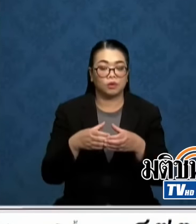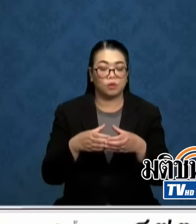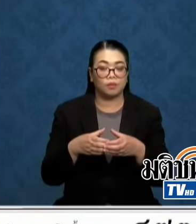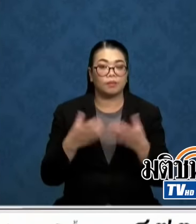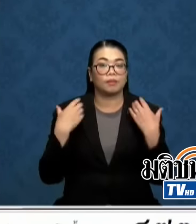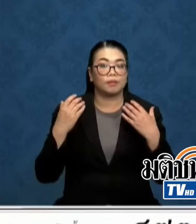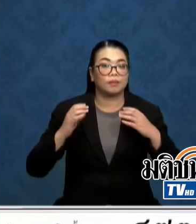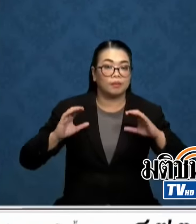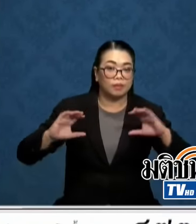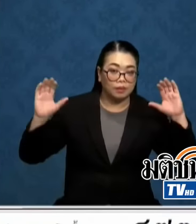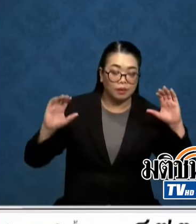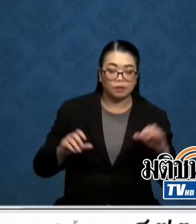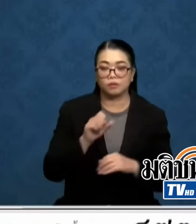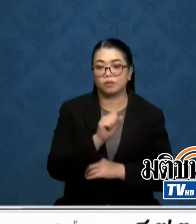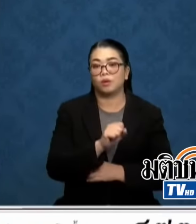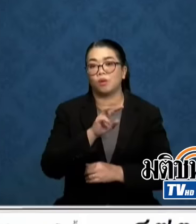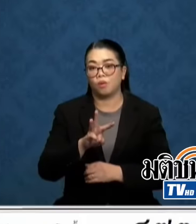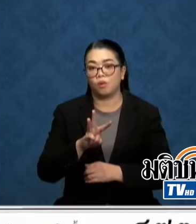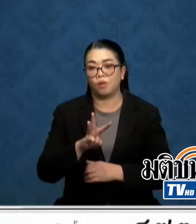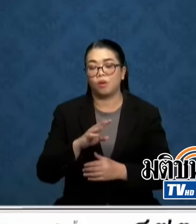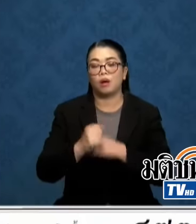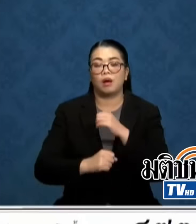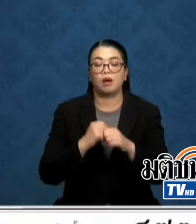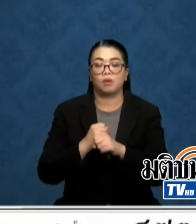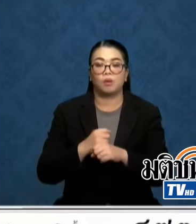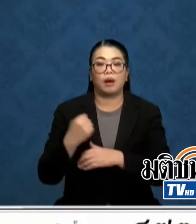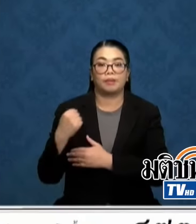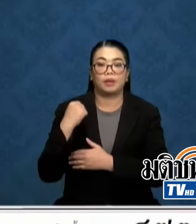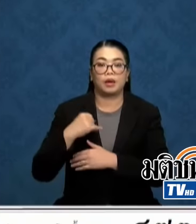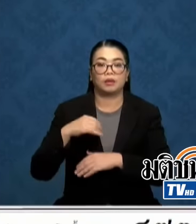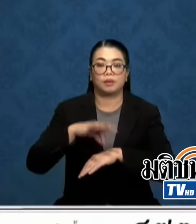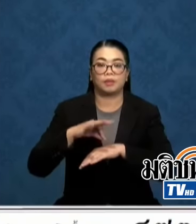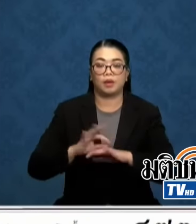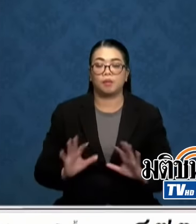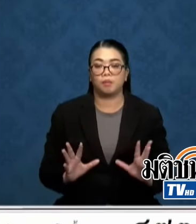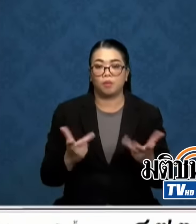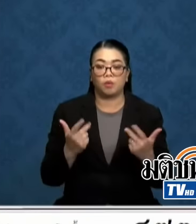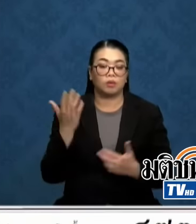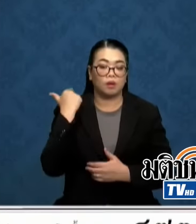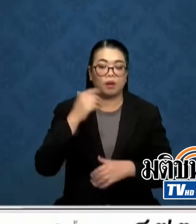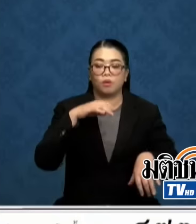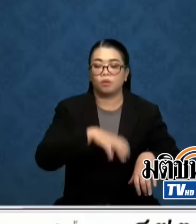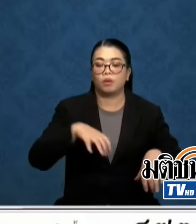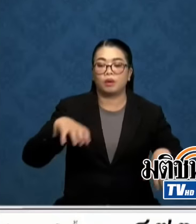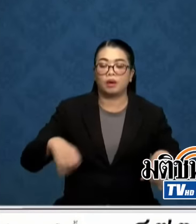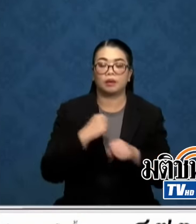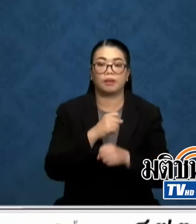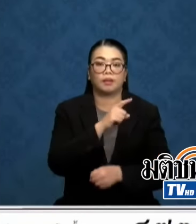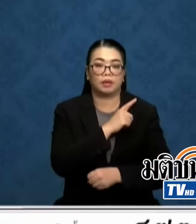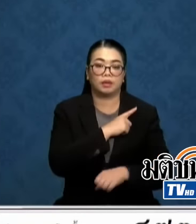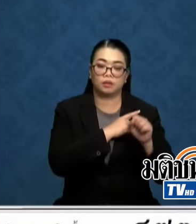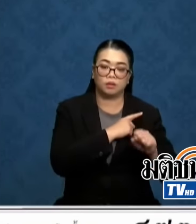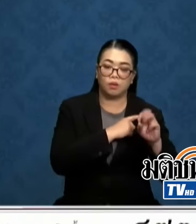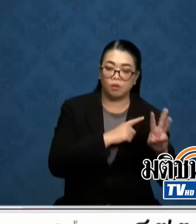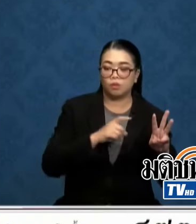รัฐมนตรีและวุฒิสภาสิ้นสุดลงประเทศไทยในขณะนั้นจึงไม่มีหน่วยงานใดที่จะทำหน้าที่ในทาง